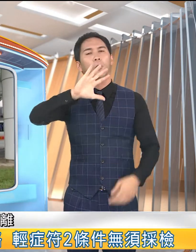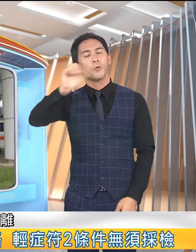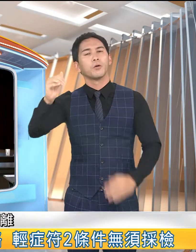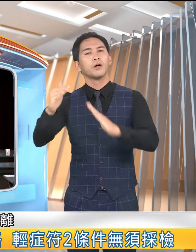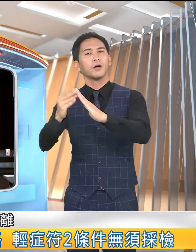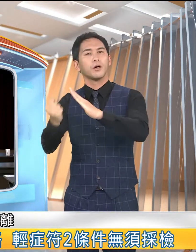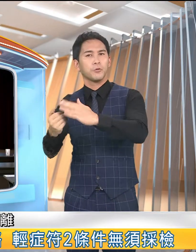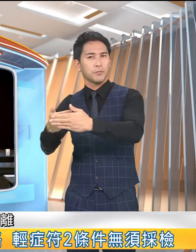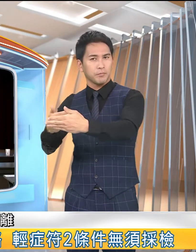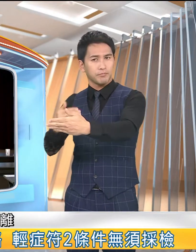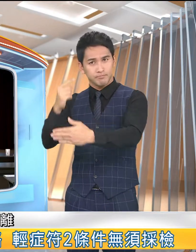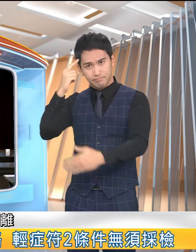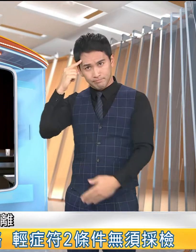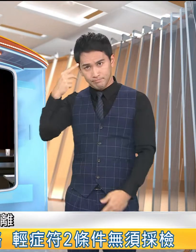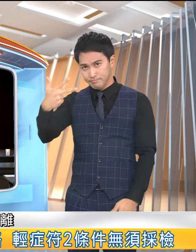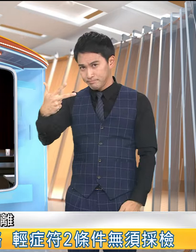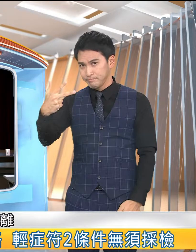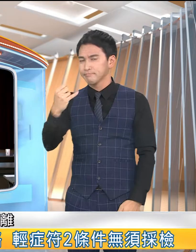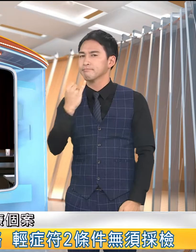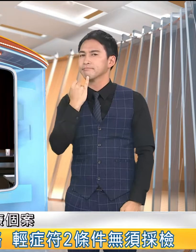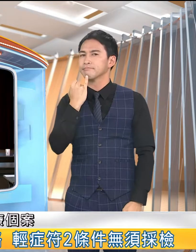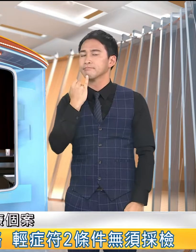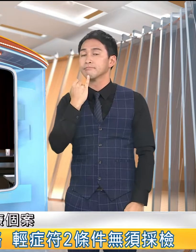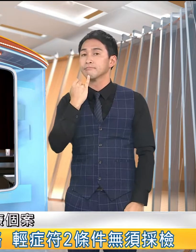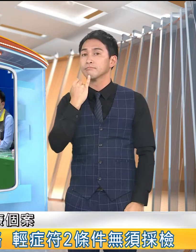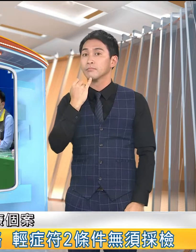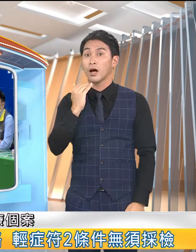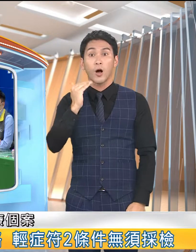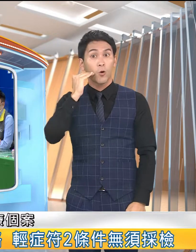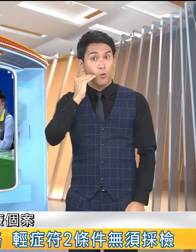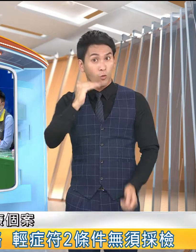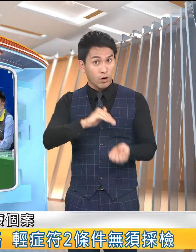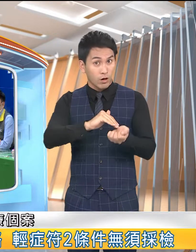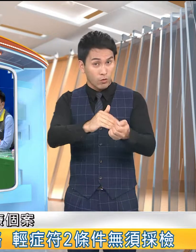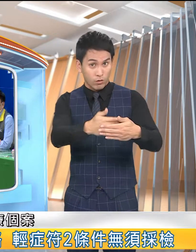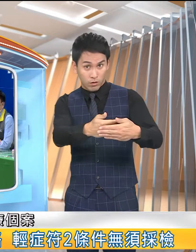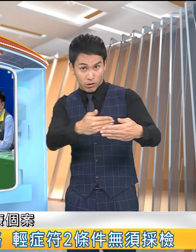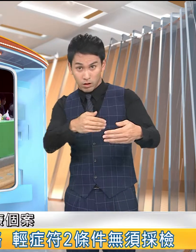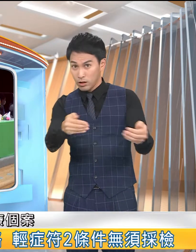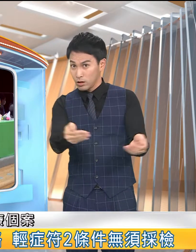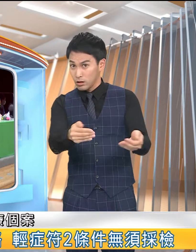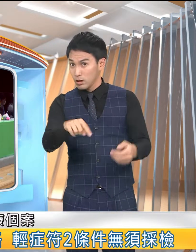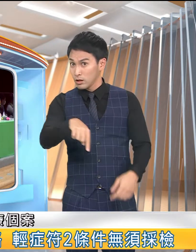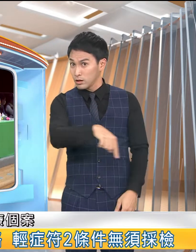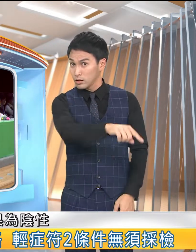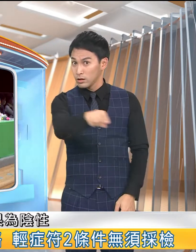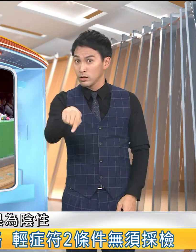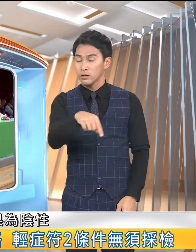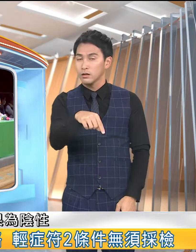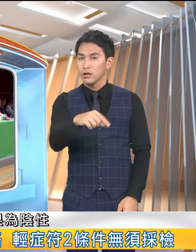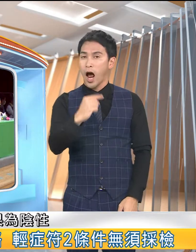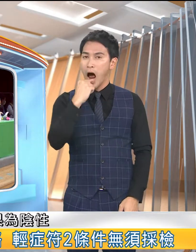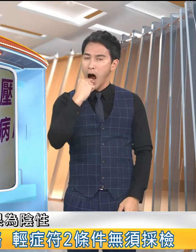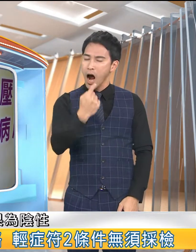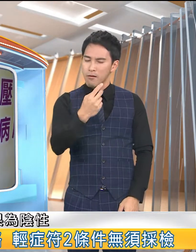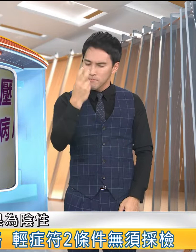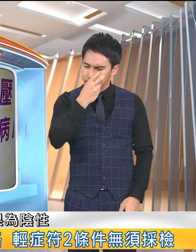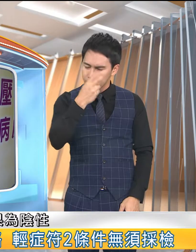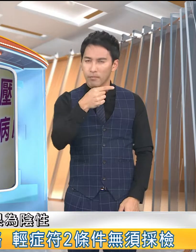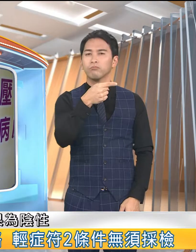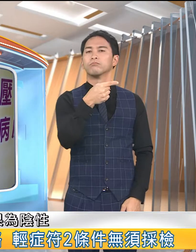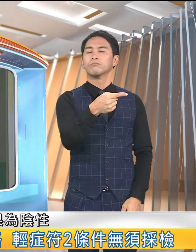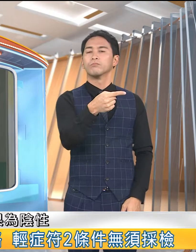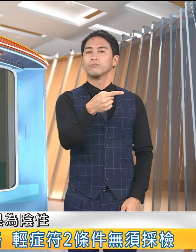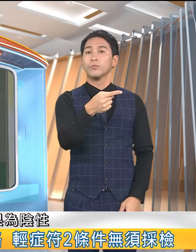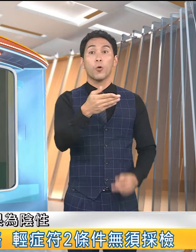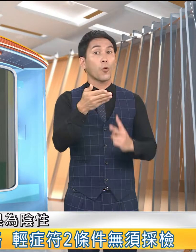可以改为7天居家隔离。而至于医院隔离治疗的个案，还要 PCR 检